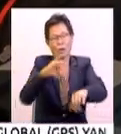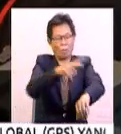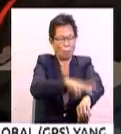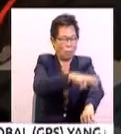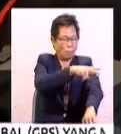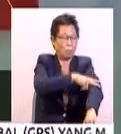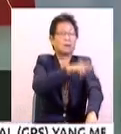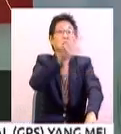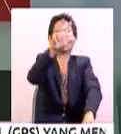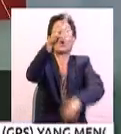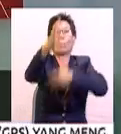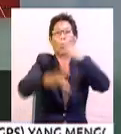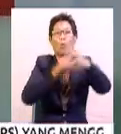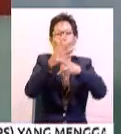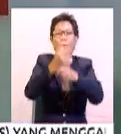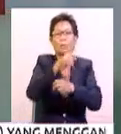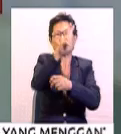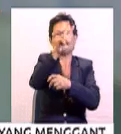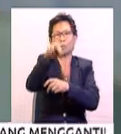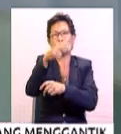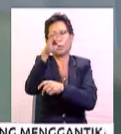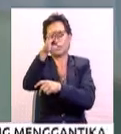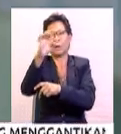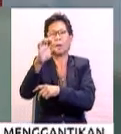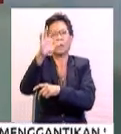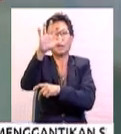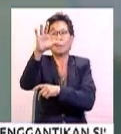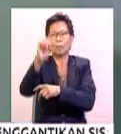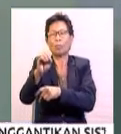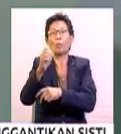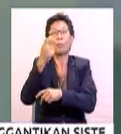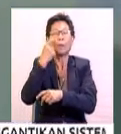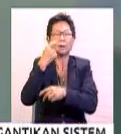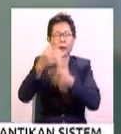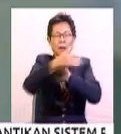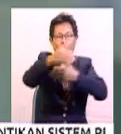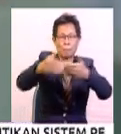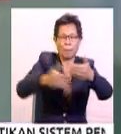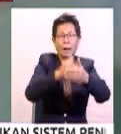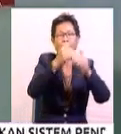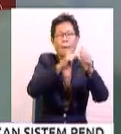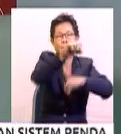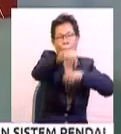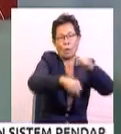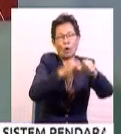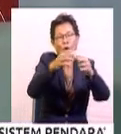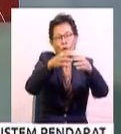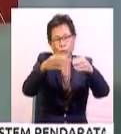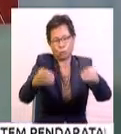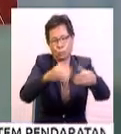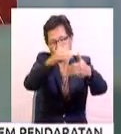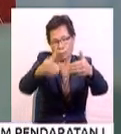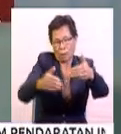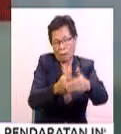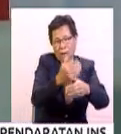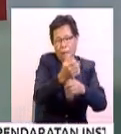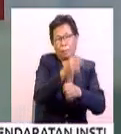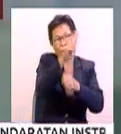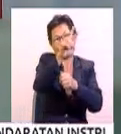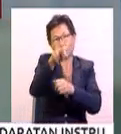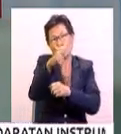ketiga dunia selepas mengumpul 2,455 mata di belakang pelumba dari Jepun, Wakimoto Yuta yang mengumpul